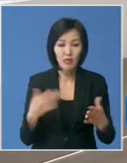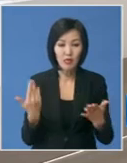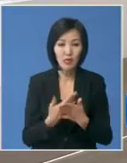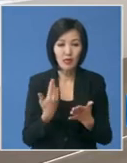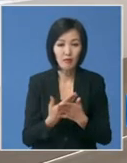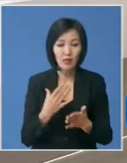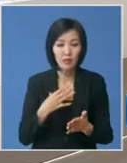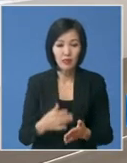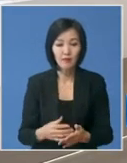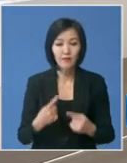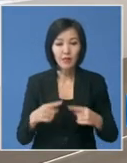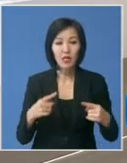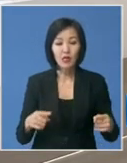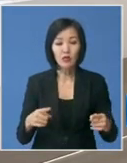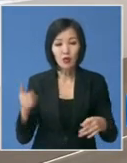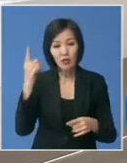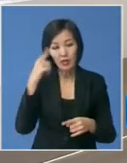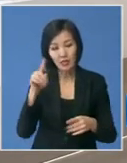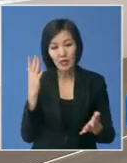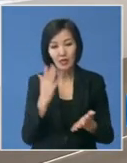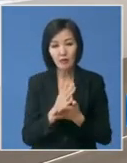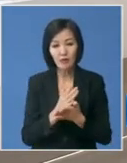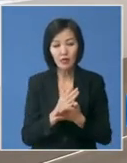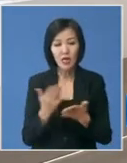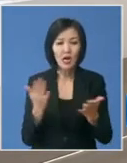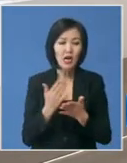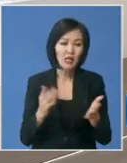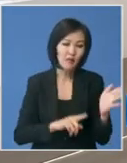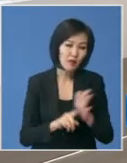Әртүрлі идеялар бар, бірақ қалай бастау керек, неден бастау керек,